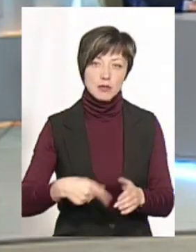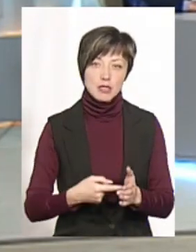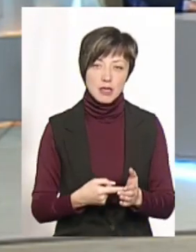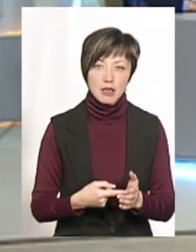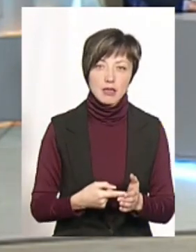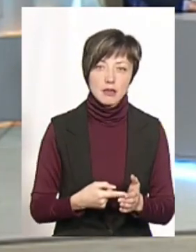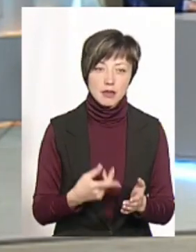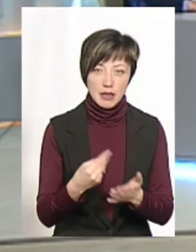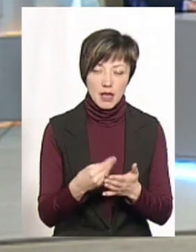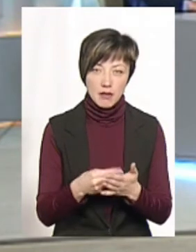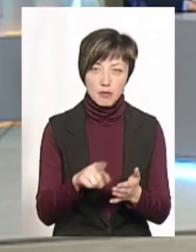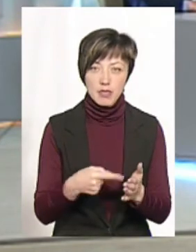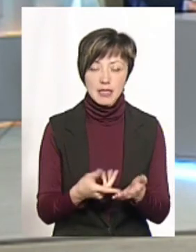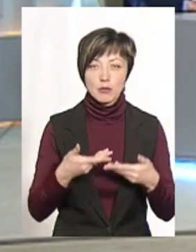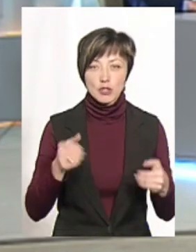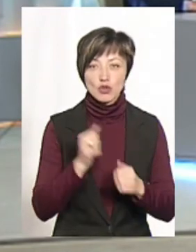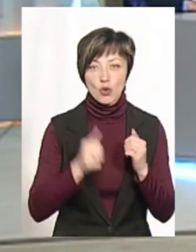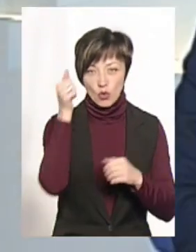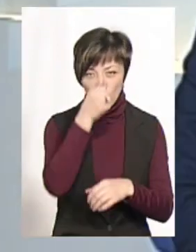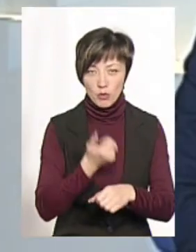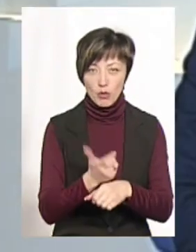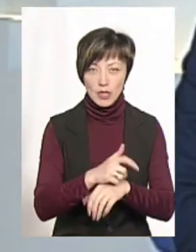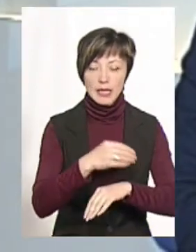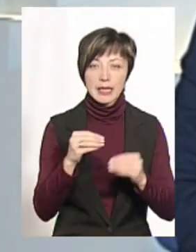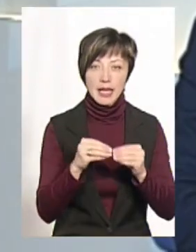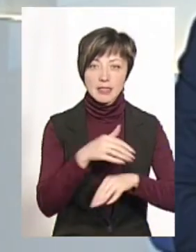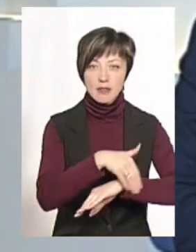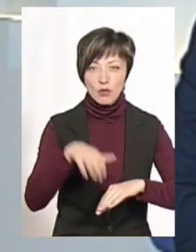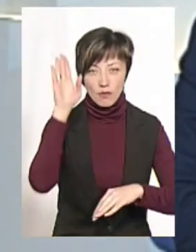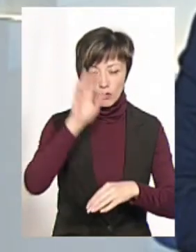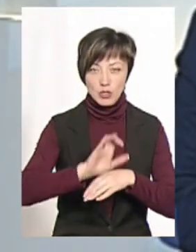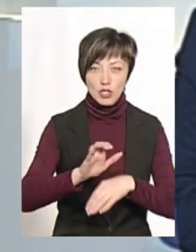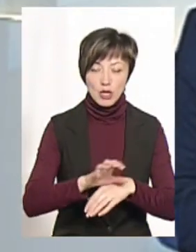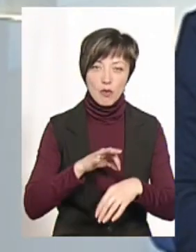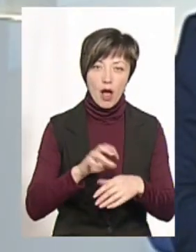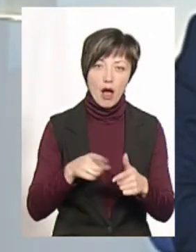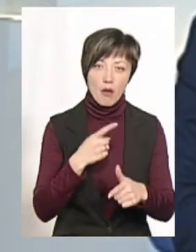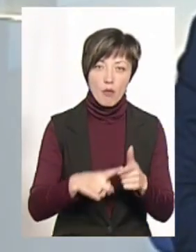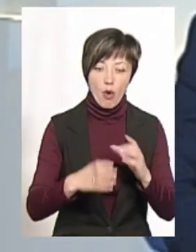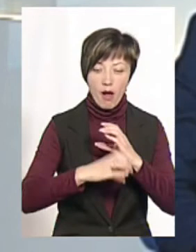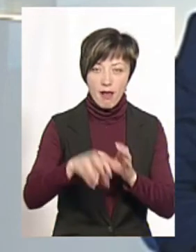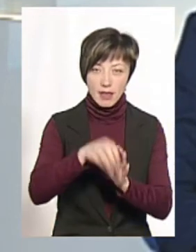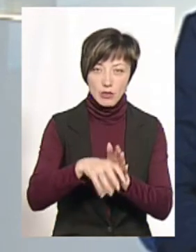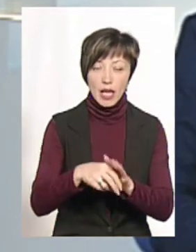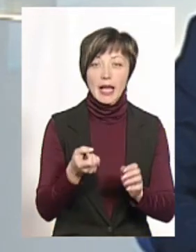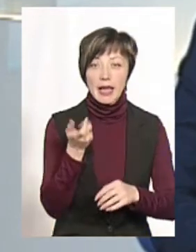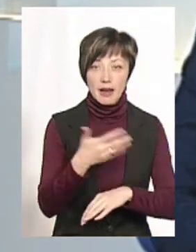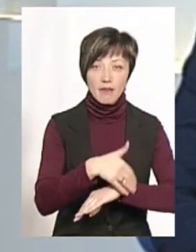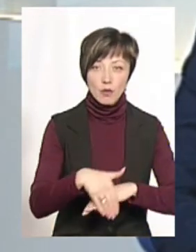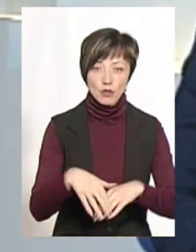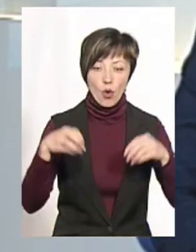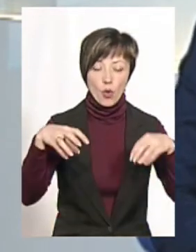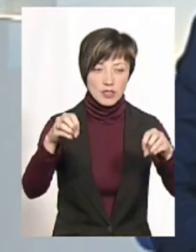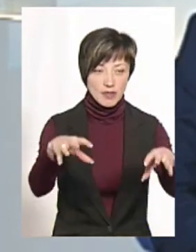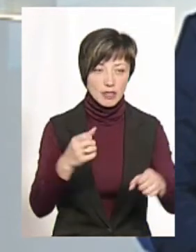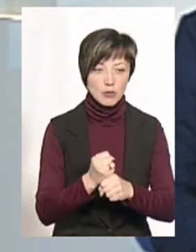міське на міському тарифі. Ми щороку понад 10 вулиць проводимо водопостачання або каналізування. Кілька вулиць робимо